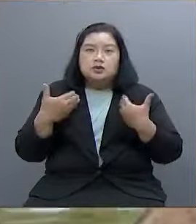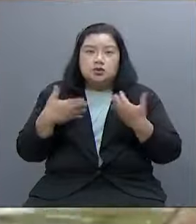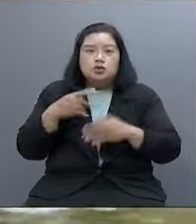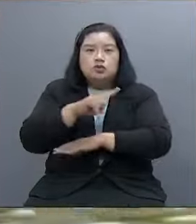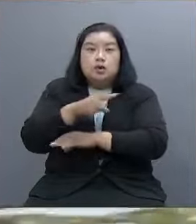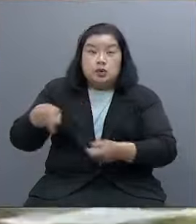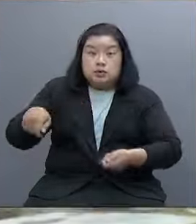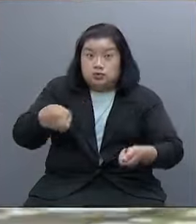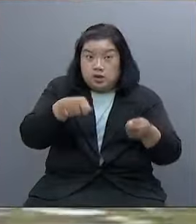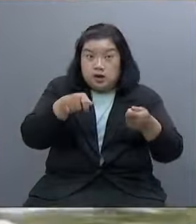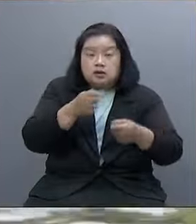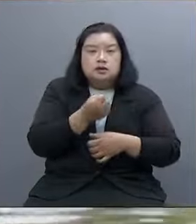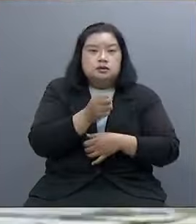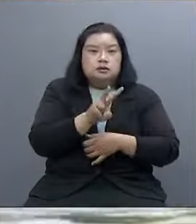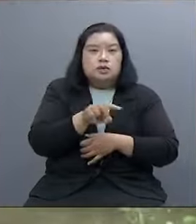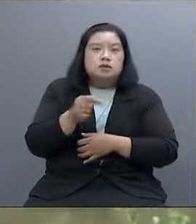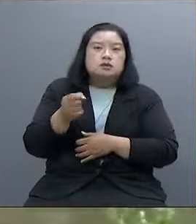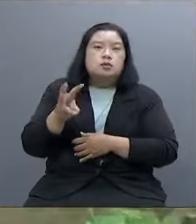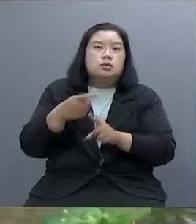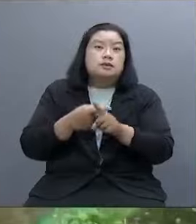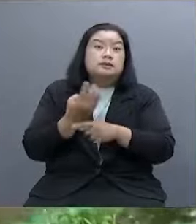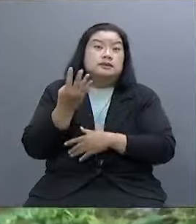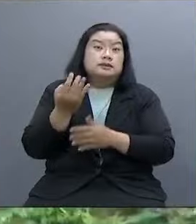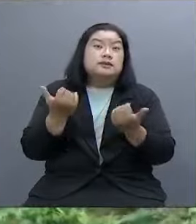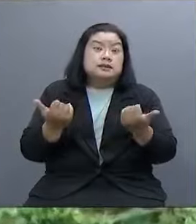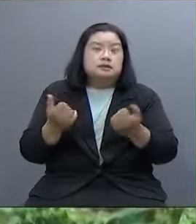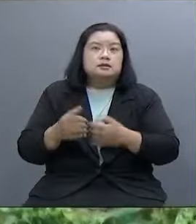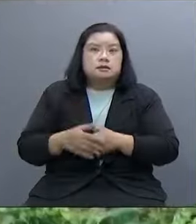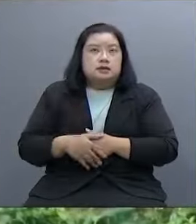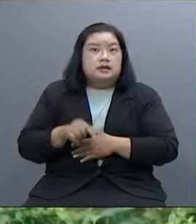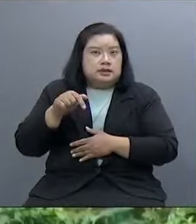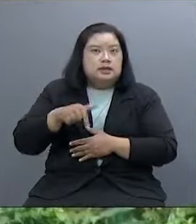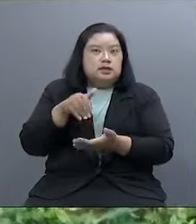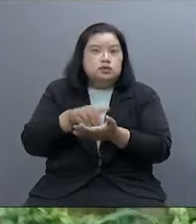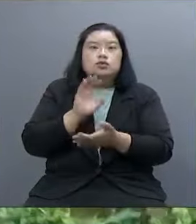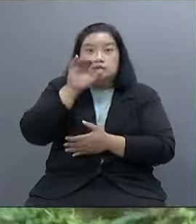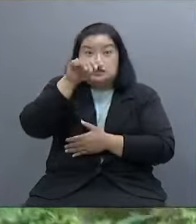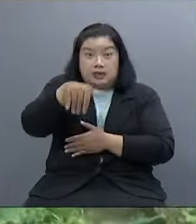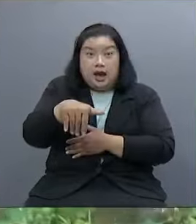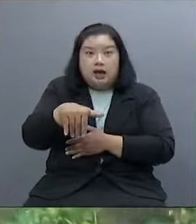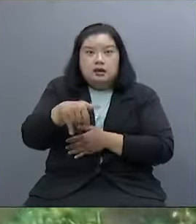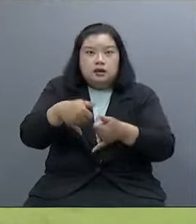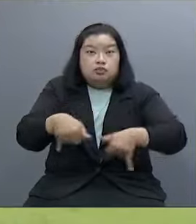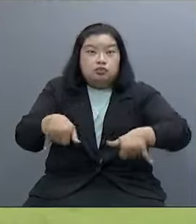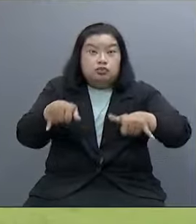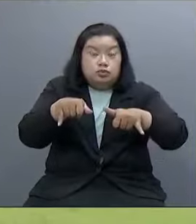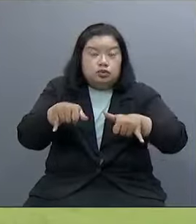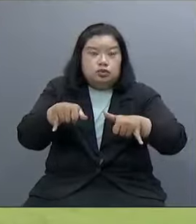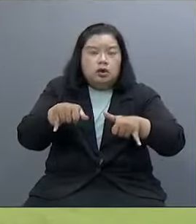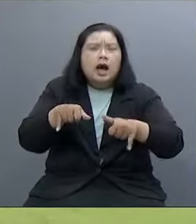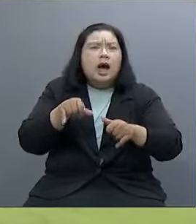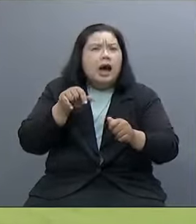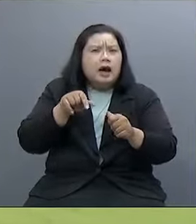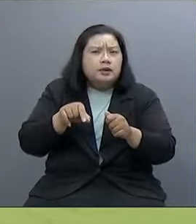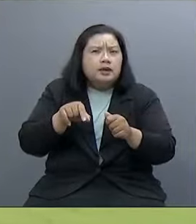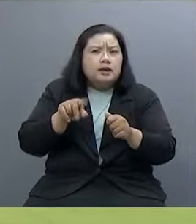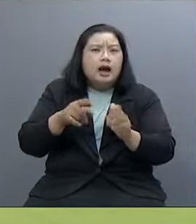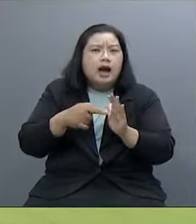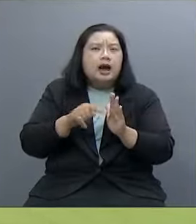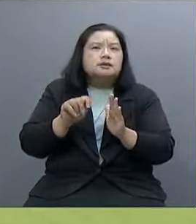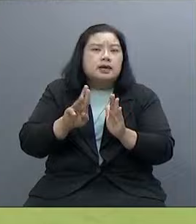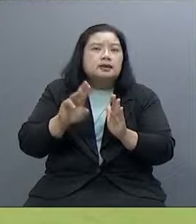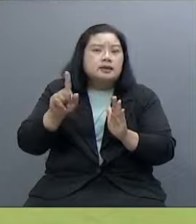านต์12ถึง16เมษายนที่ผ่านมาของศูนย์อนุรักษ์ช้างไทยในพื้นที่ตำบลเวียงตาลอำเภอห้างฉัดจังหวัดลำ